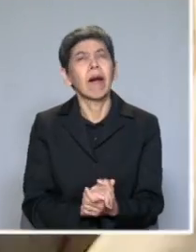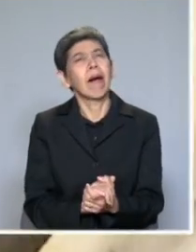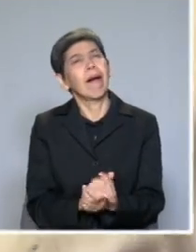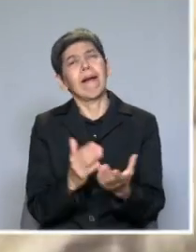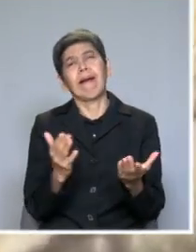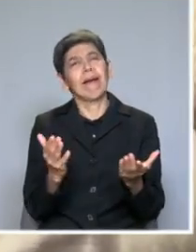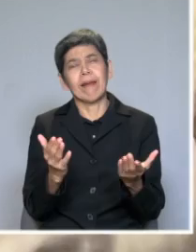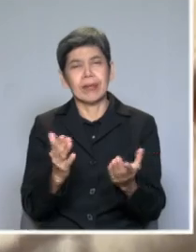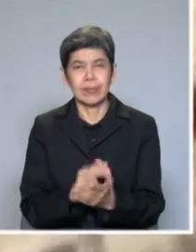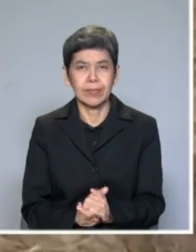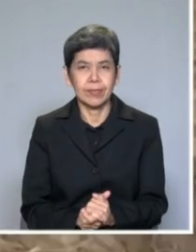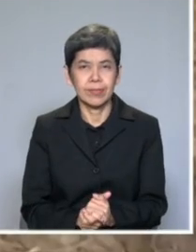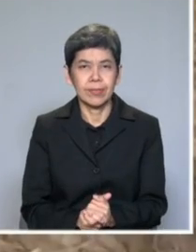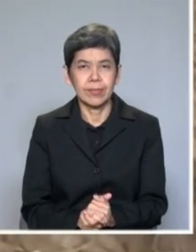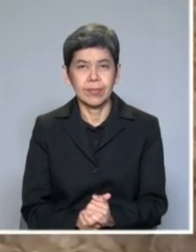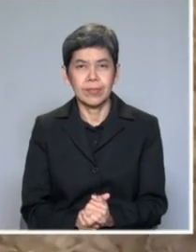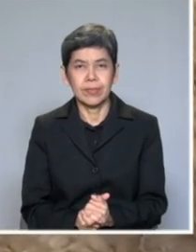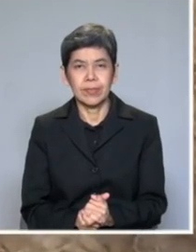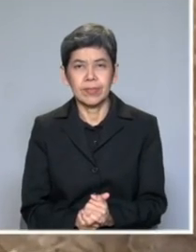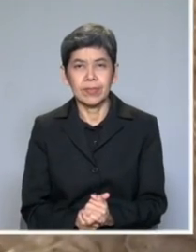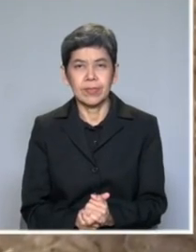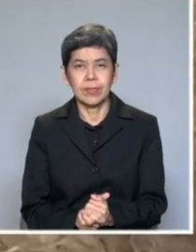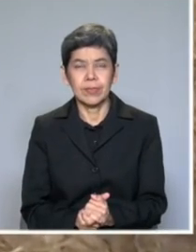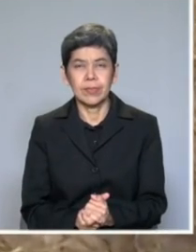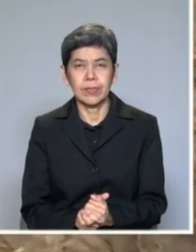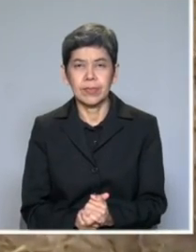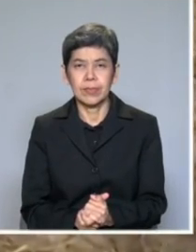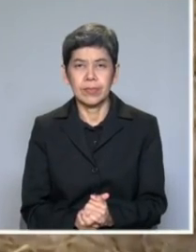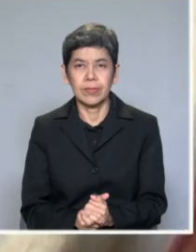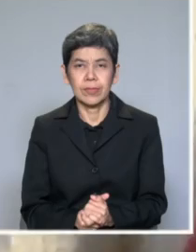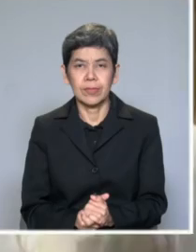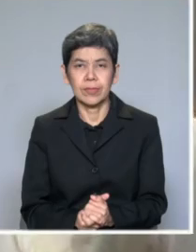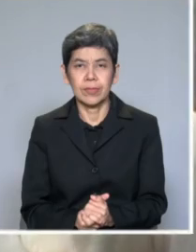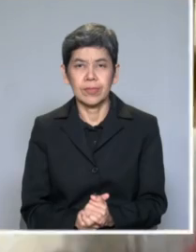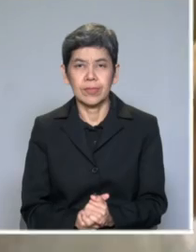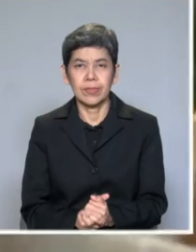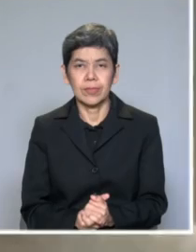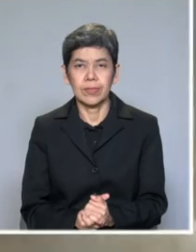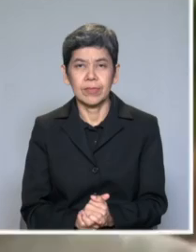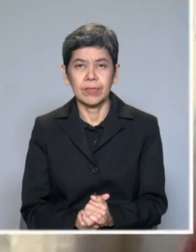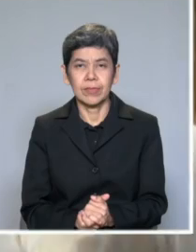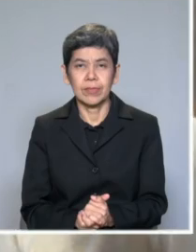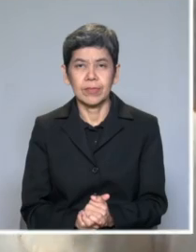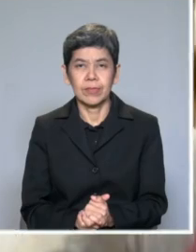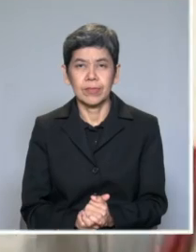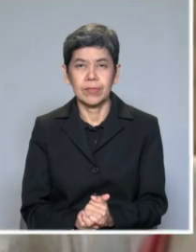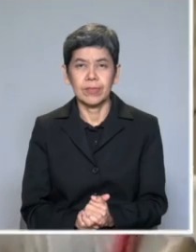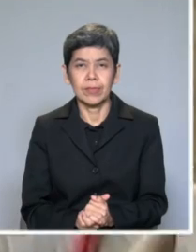ไม่ได้ดีแล้วล่ะเนี่ย